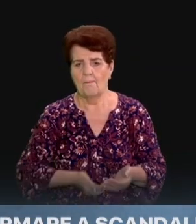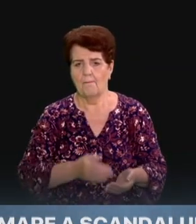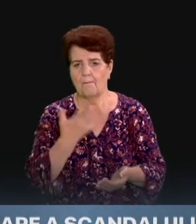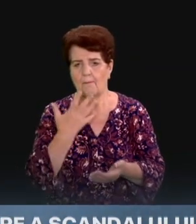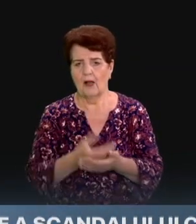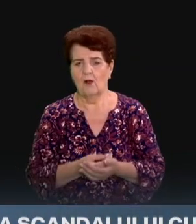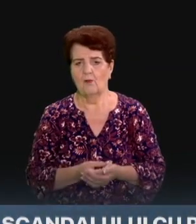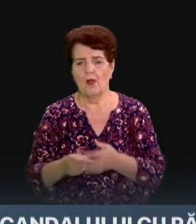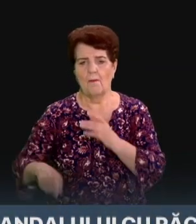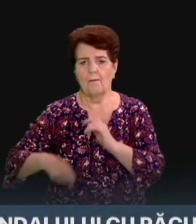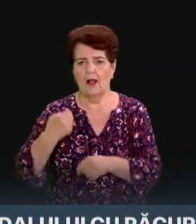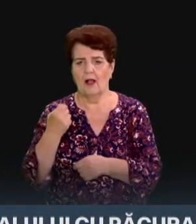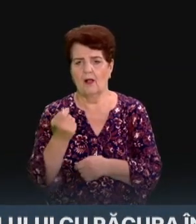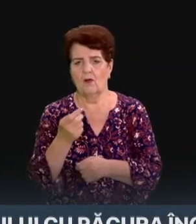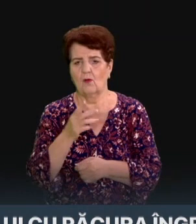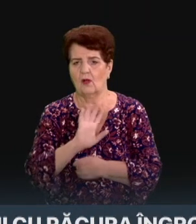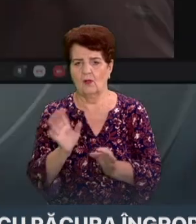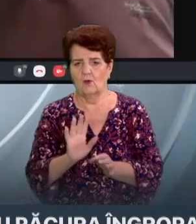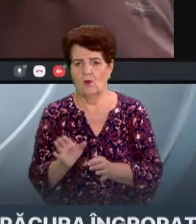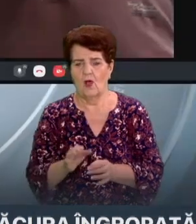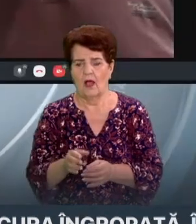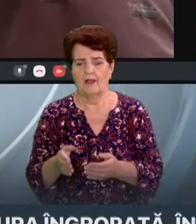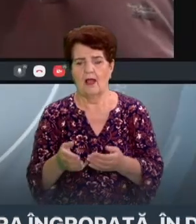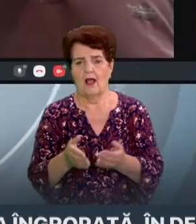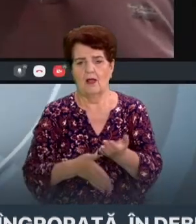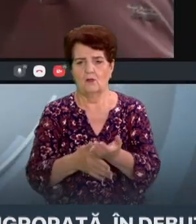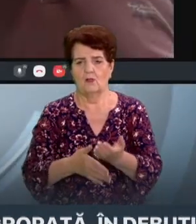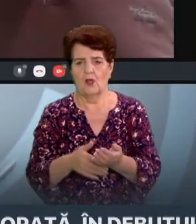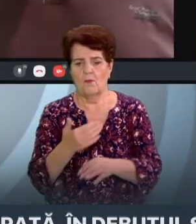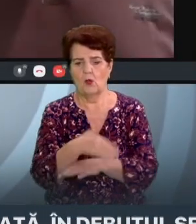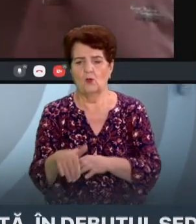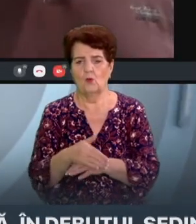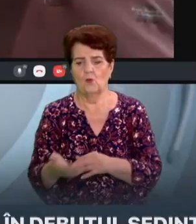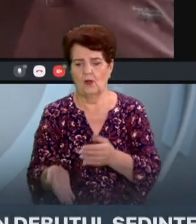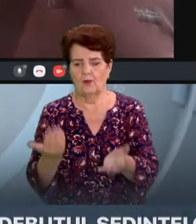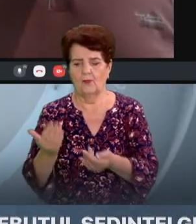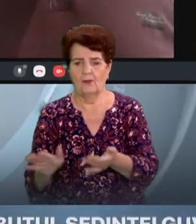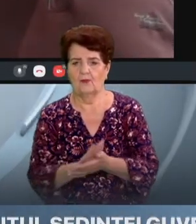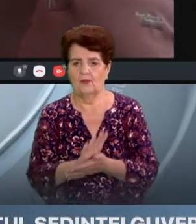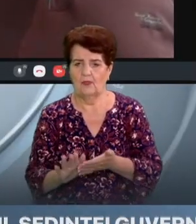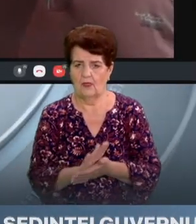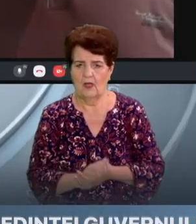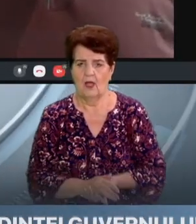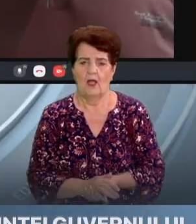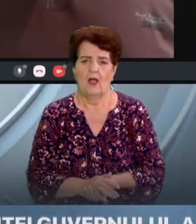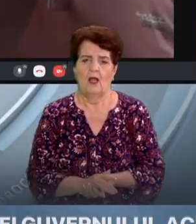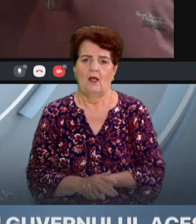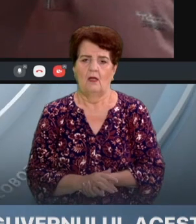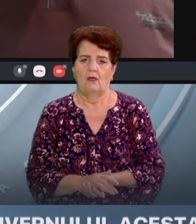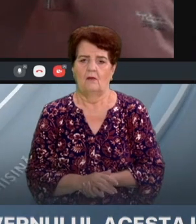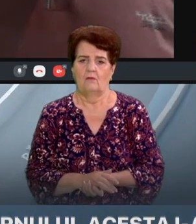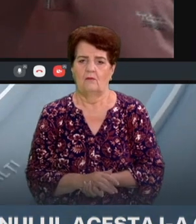estimăm pagubile, încercăm doar să desfundăm drumurile, să desfundăm accesul către principalele instituții,